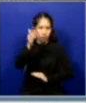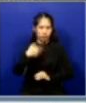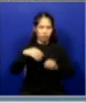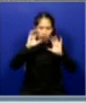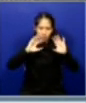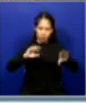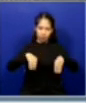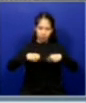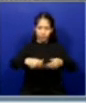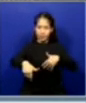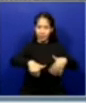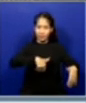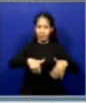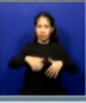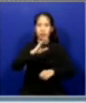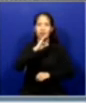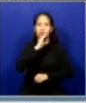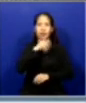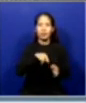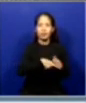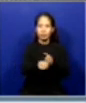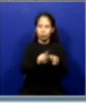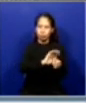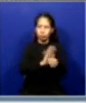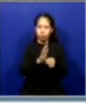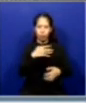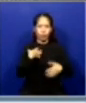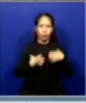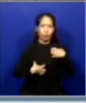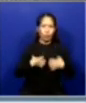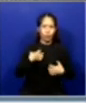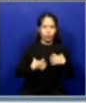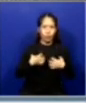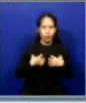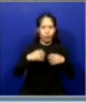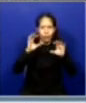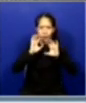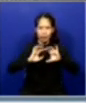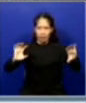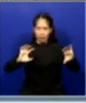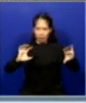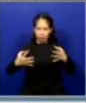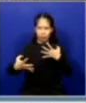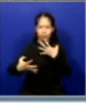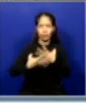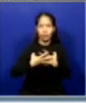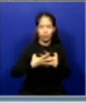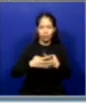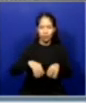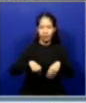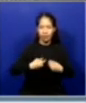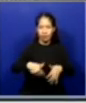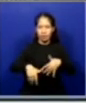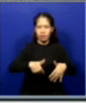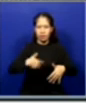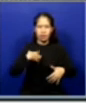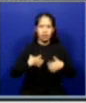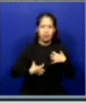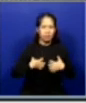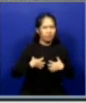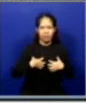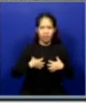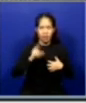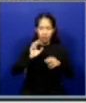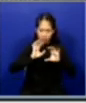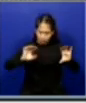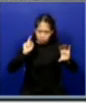เมื่อไวรัสโคโรนาเกิดบ้าคลั่งรัฐอย่าขังประชาชนให้หม่นหมองรัฐบาลต้องปลุกปลอบใช้ครอบ